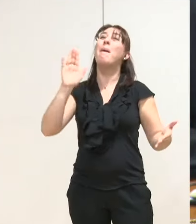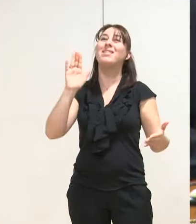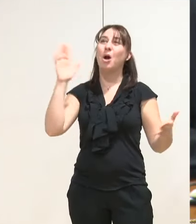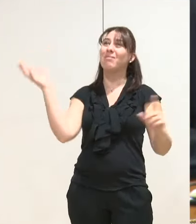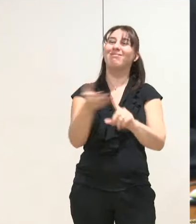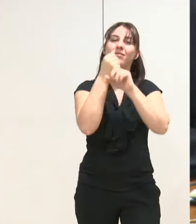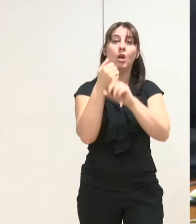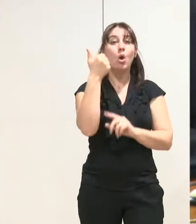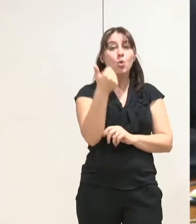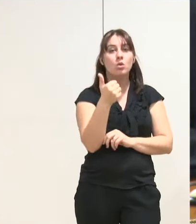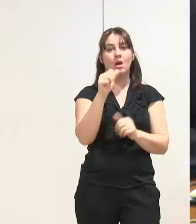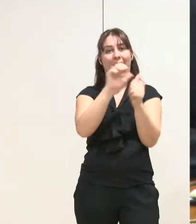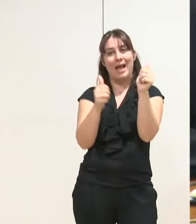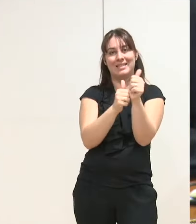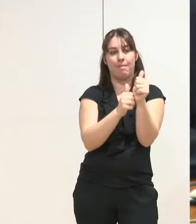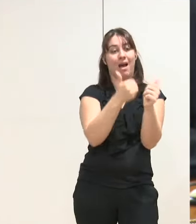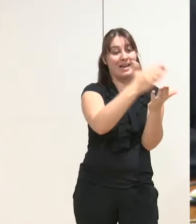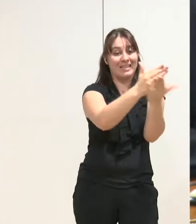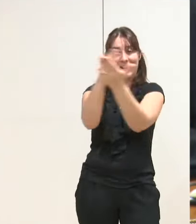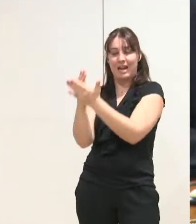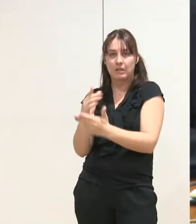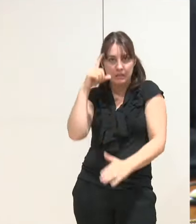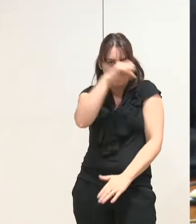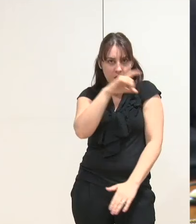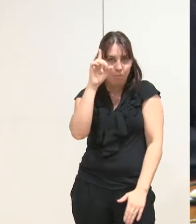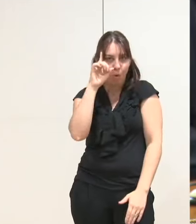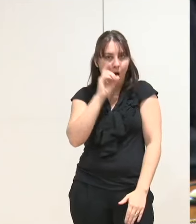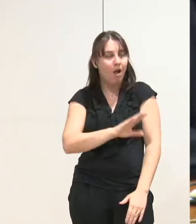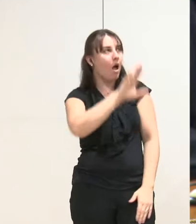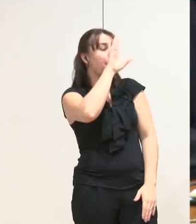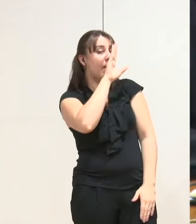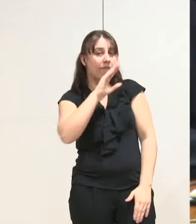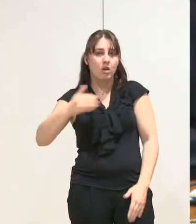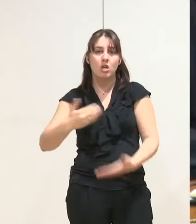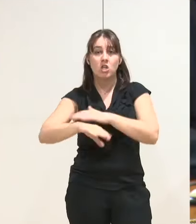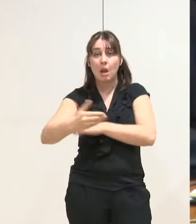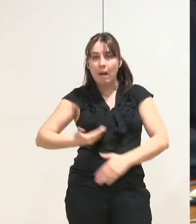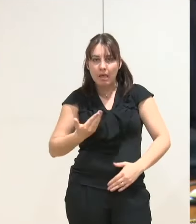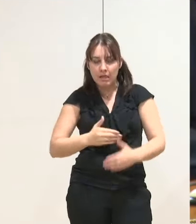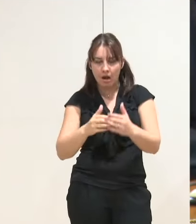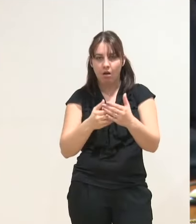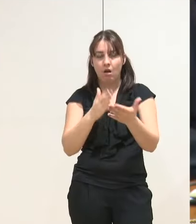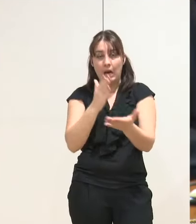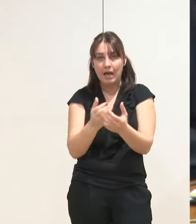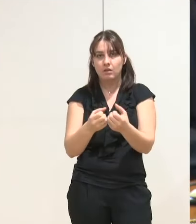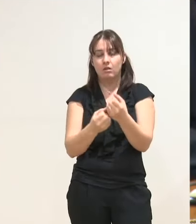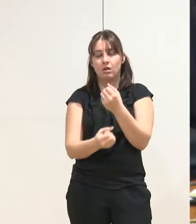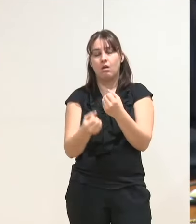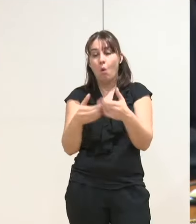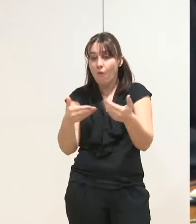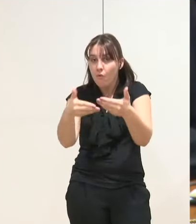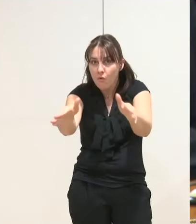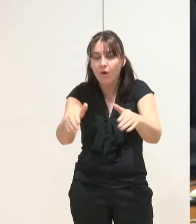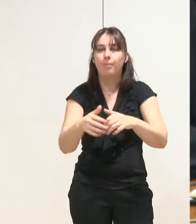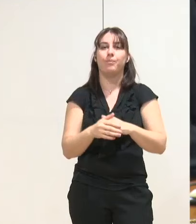d'avoir avoir une adsem par classe parce que vous n'aviez pas compté les ouvertures de classes pour les maternelles euh il y a eu 31